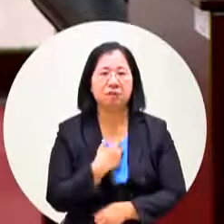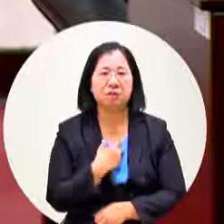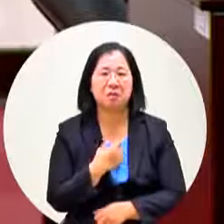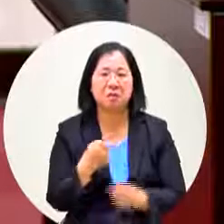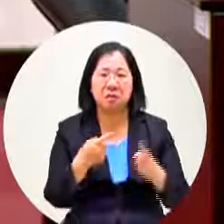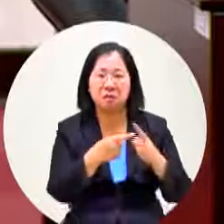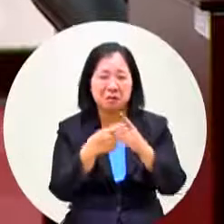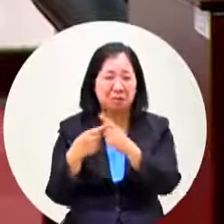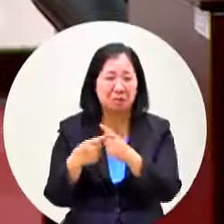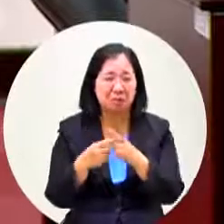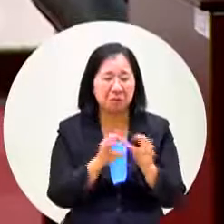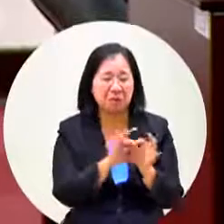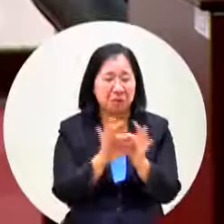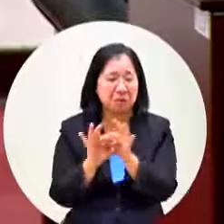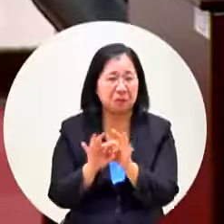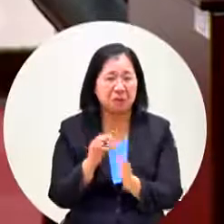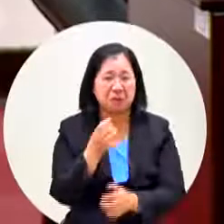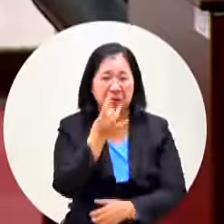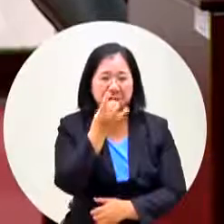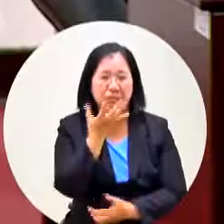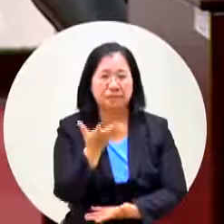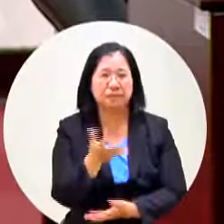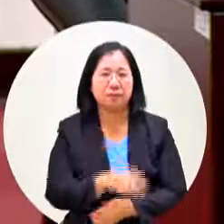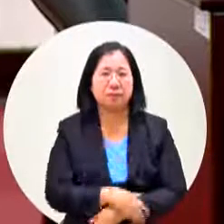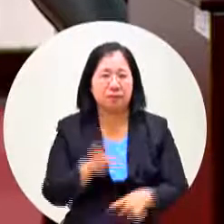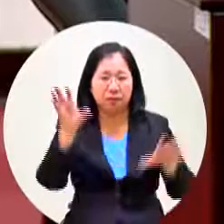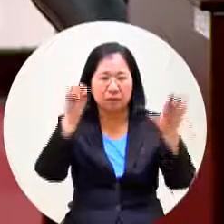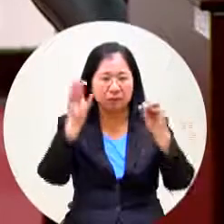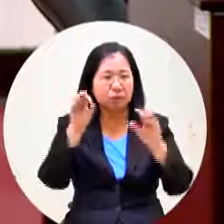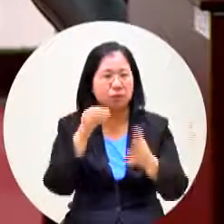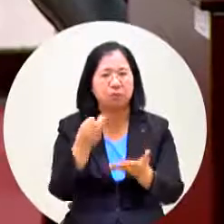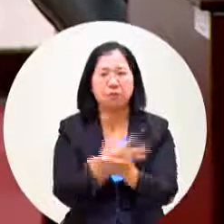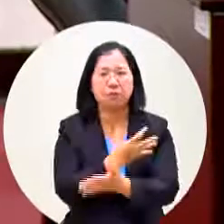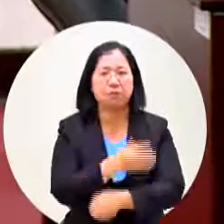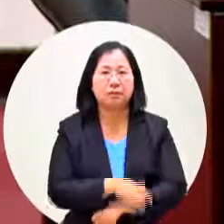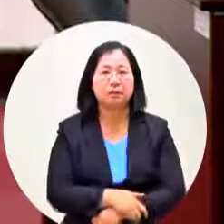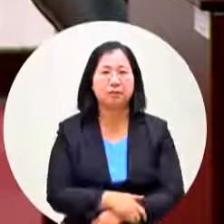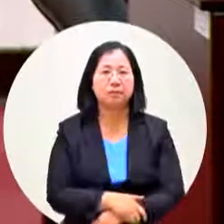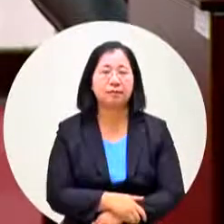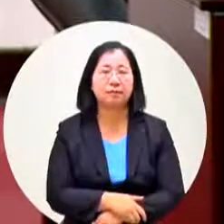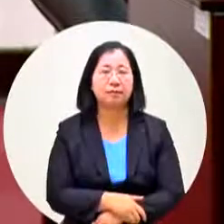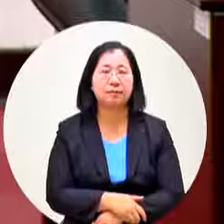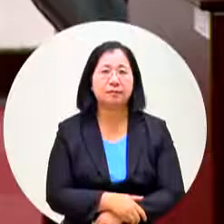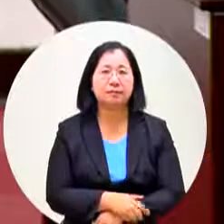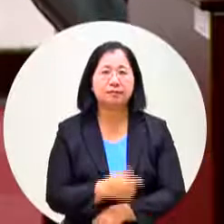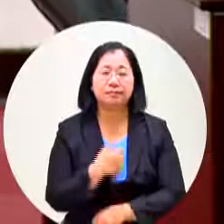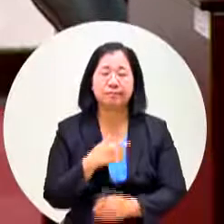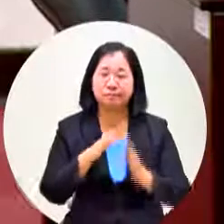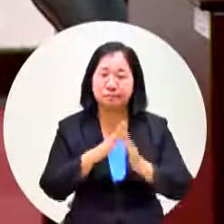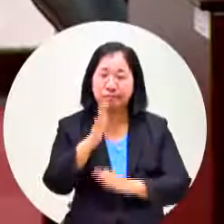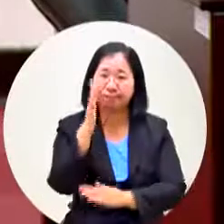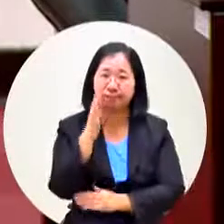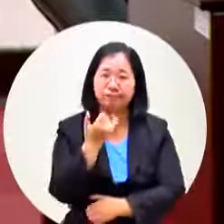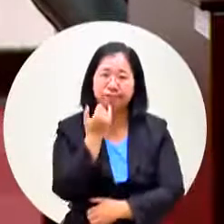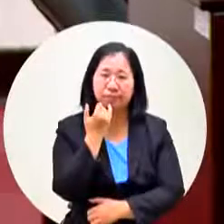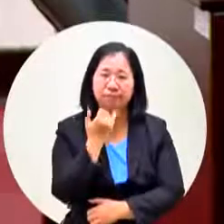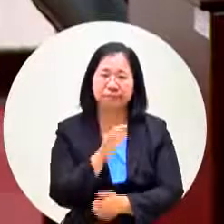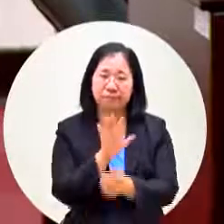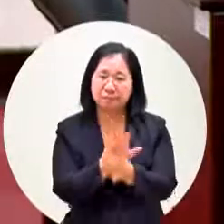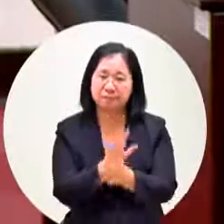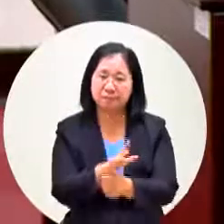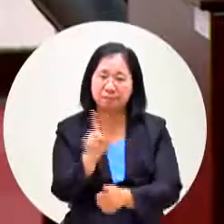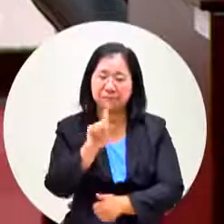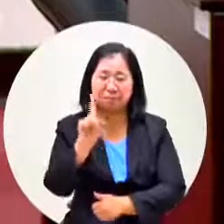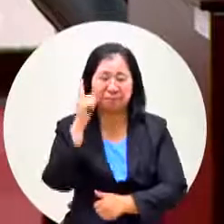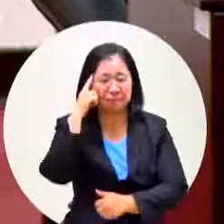没有比较好的资讯。那么啊，咱企务是不是有什么相关的这建